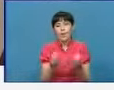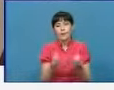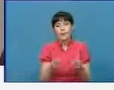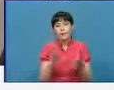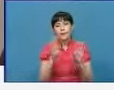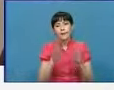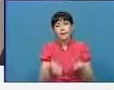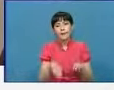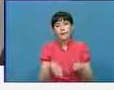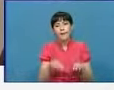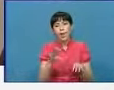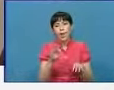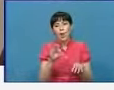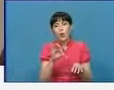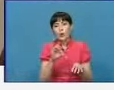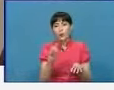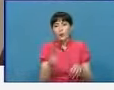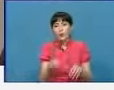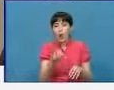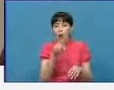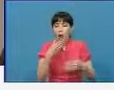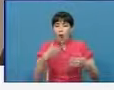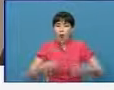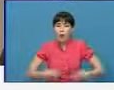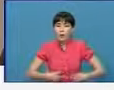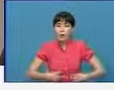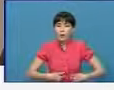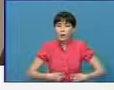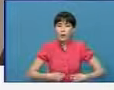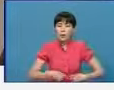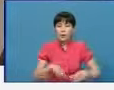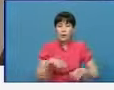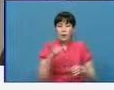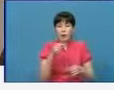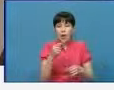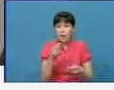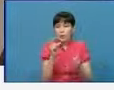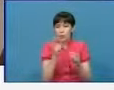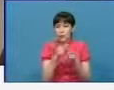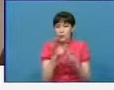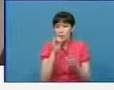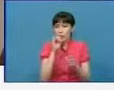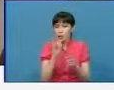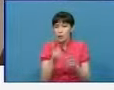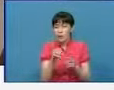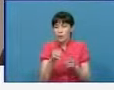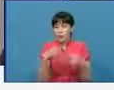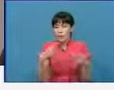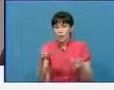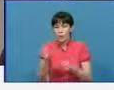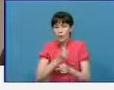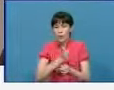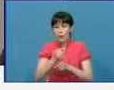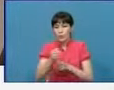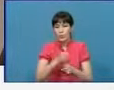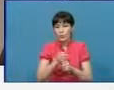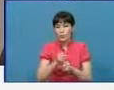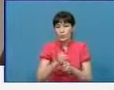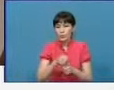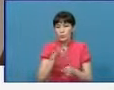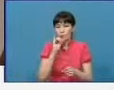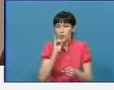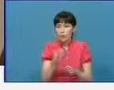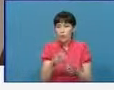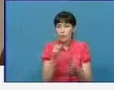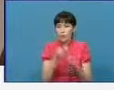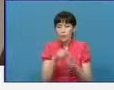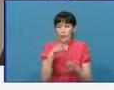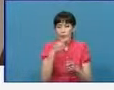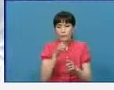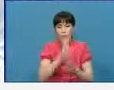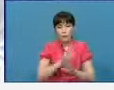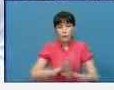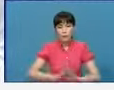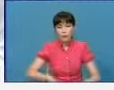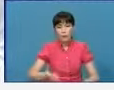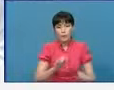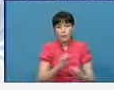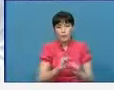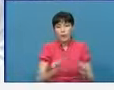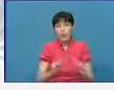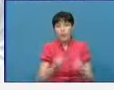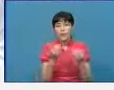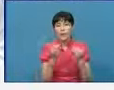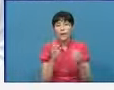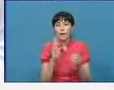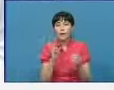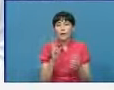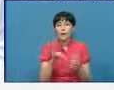қана оразамын екен деп, қарным аш екен деп, бірақ аузымызда боғау сөз шығып жатса, көршімізді ұрсып жатсақ, осының барлығы кері әсер етеді. Құдси хадисте